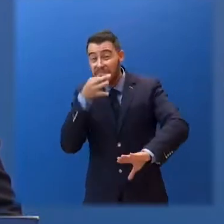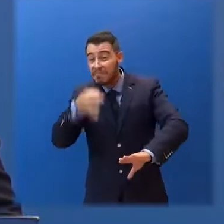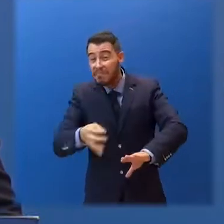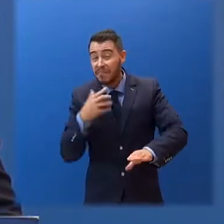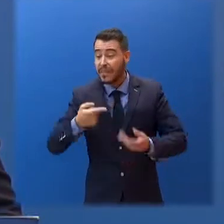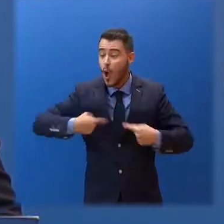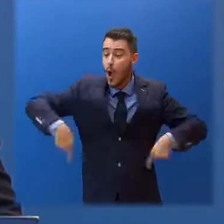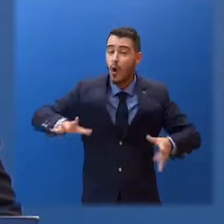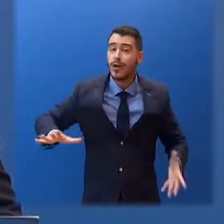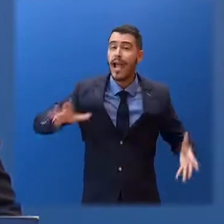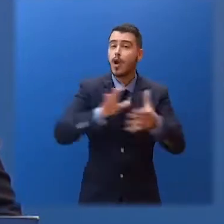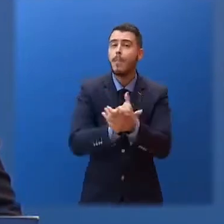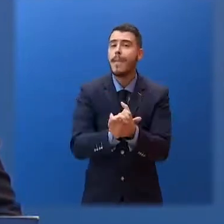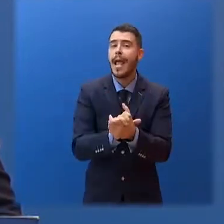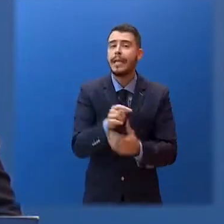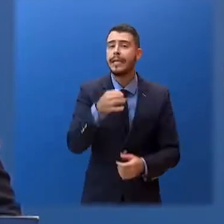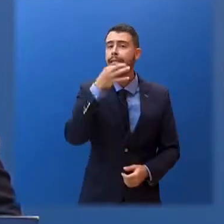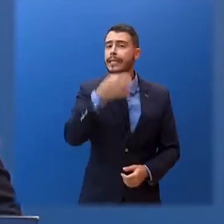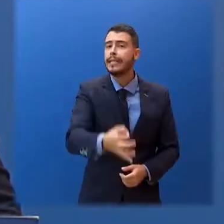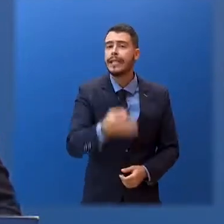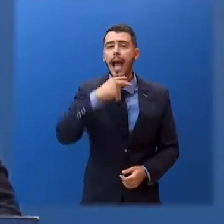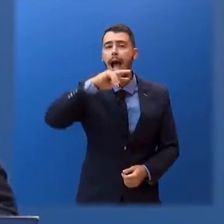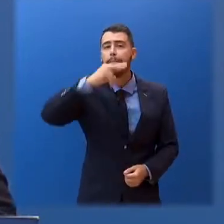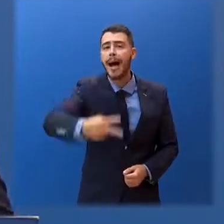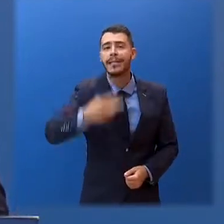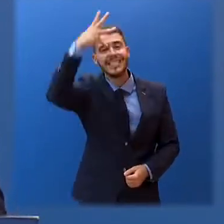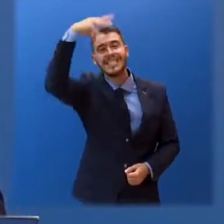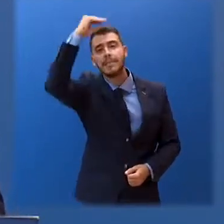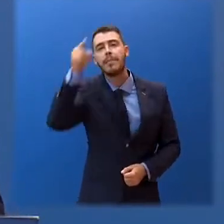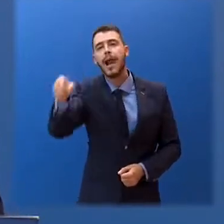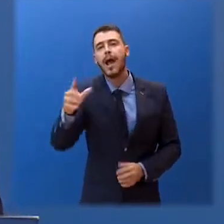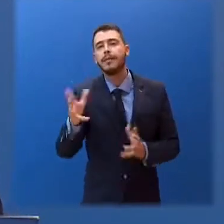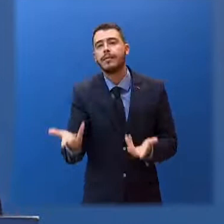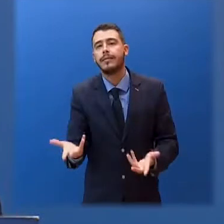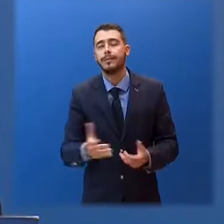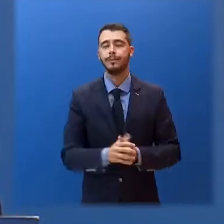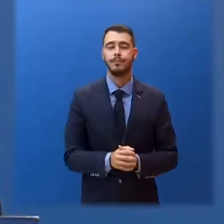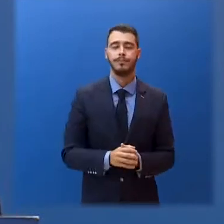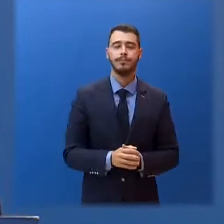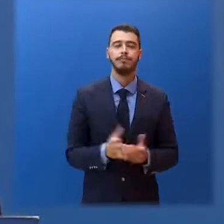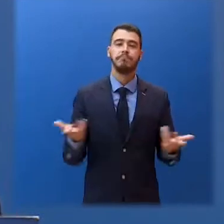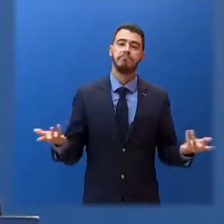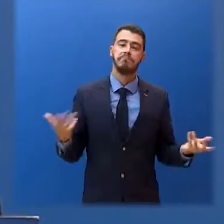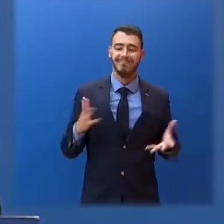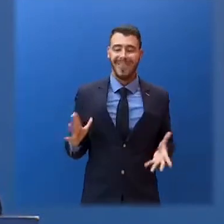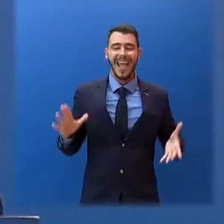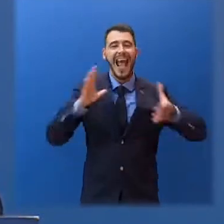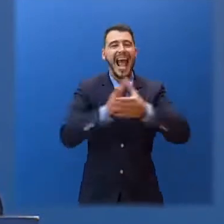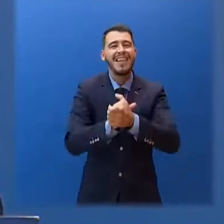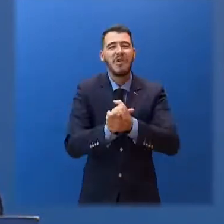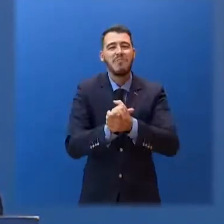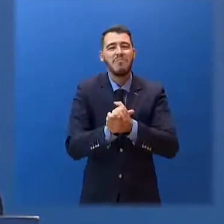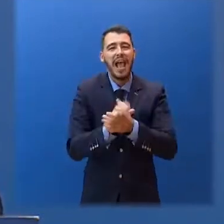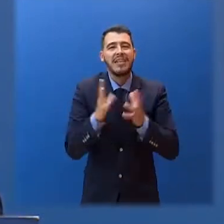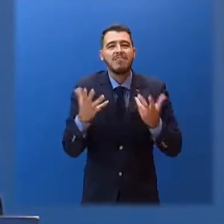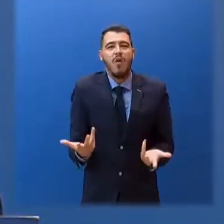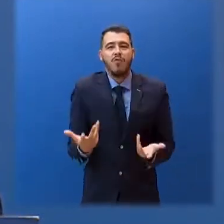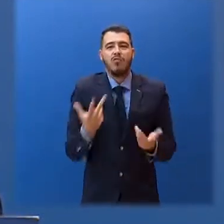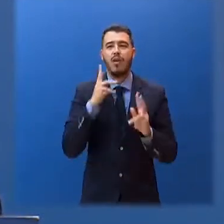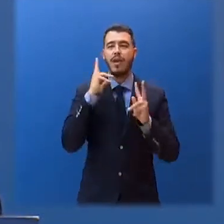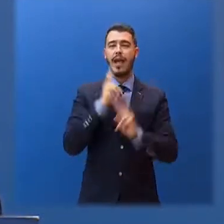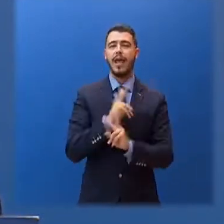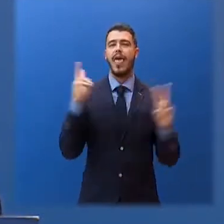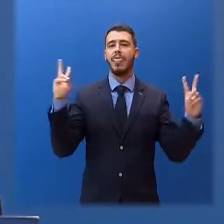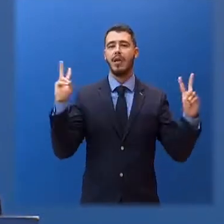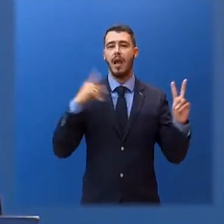σας. Πώς σχολιάζετε την τοποθέτηση του κ. Τσίπρα? Εθνική ομοψυχία δεν υπάρχει με προϋποθέσεις. Εθνική ομοψυχία υπάρχει όταν είναι ξεκάθαρο ποιο